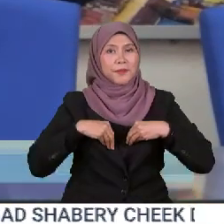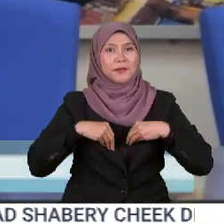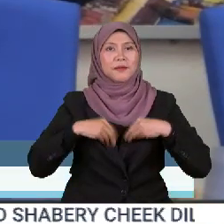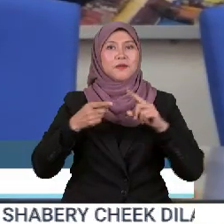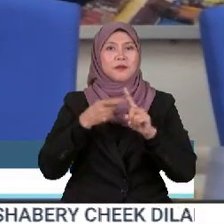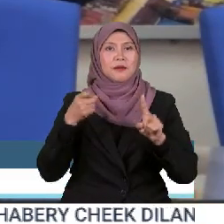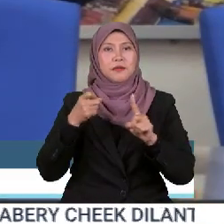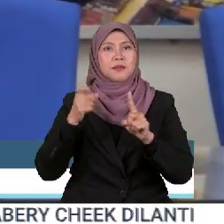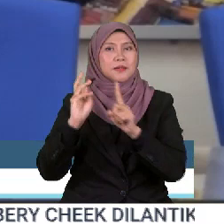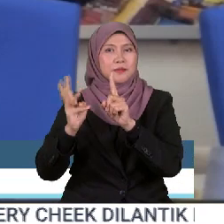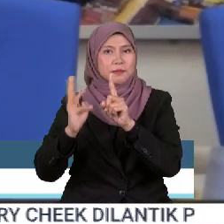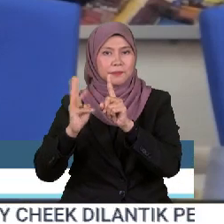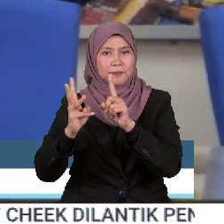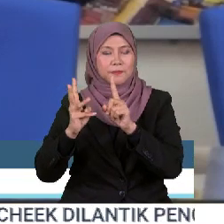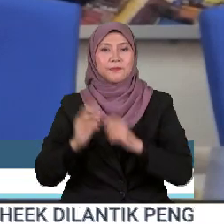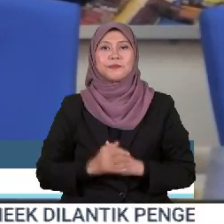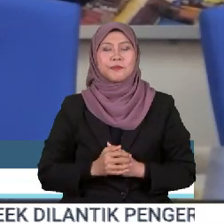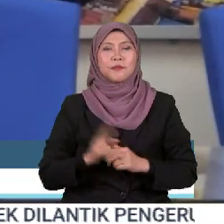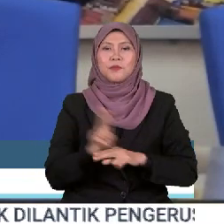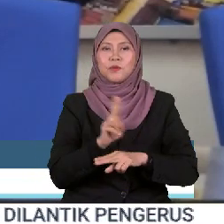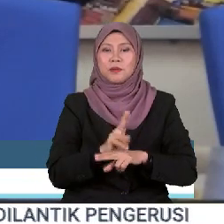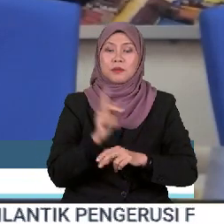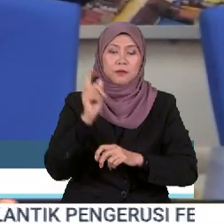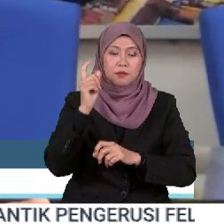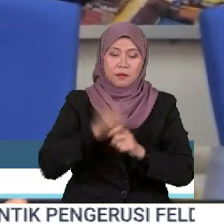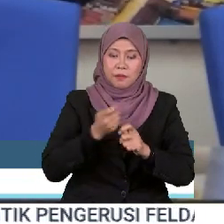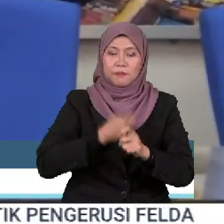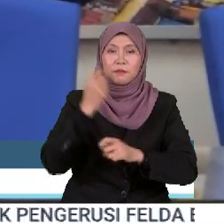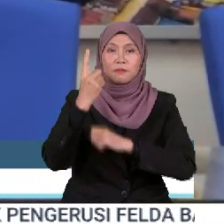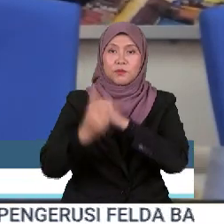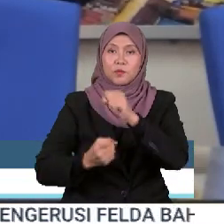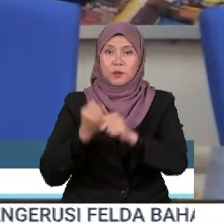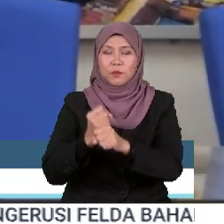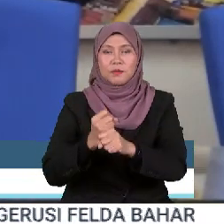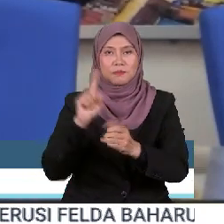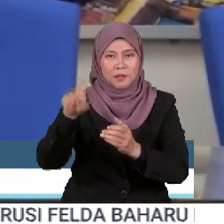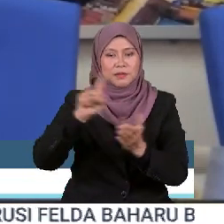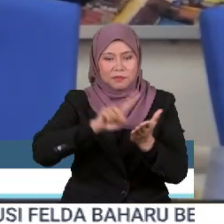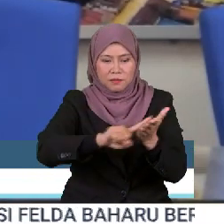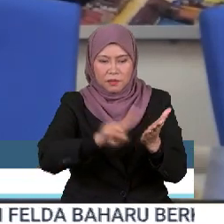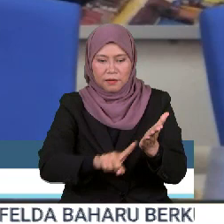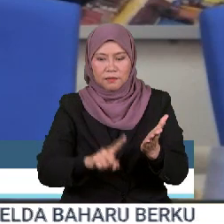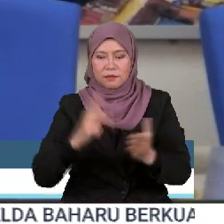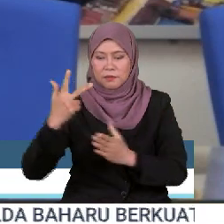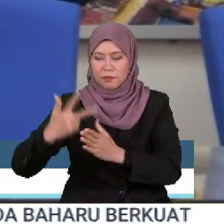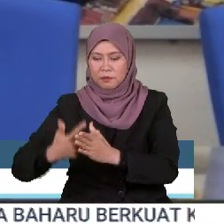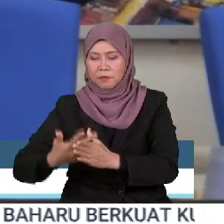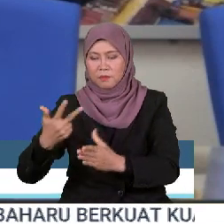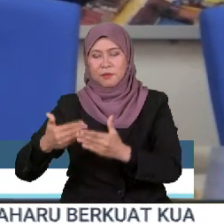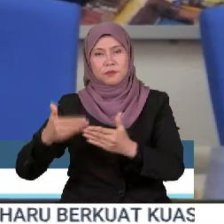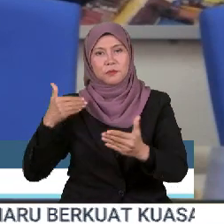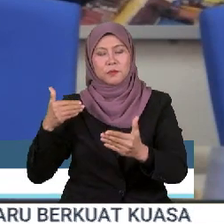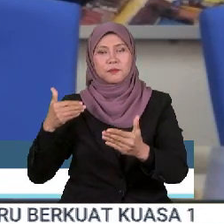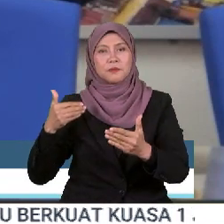satu kaidah aja yaitu setiap tahun kena buat gaji semula tiga bulan sebelum